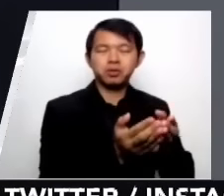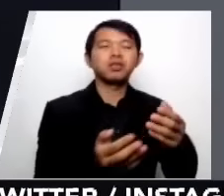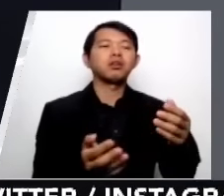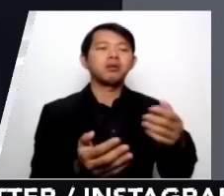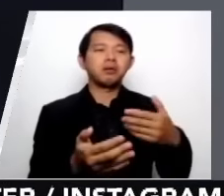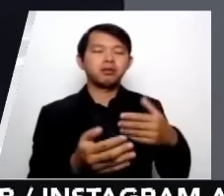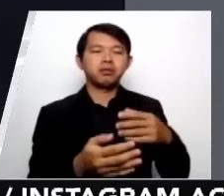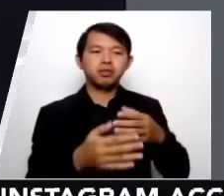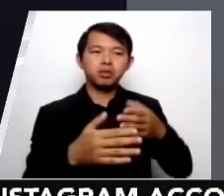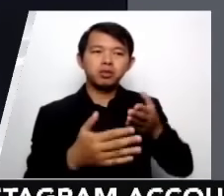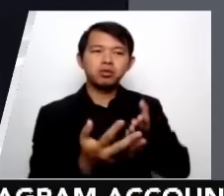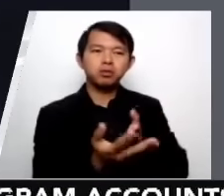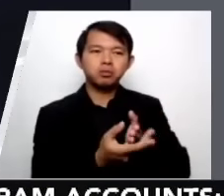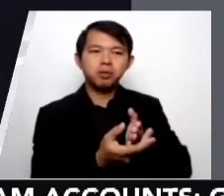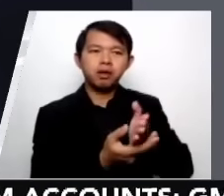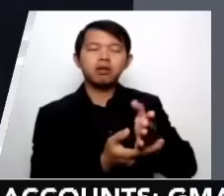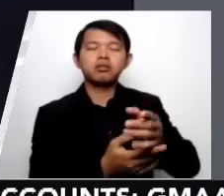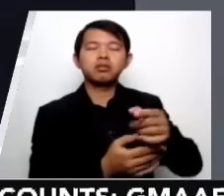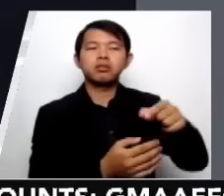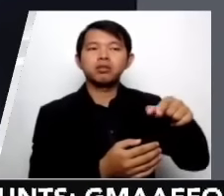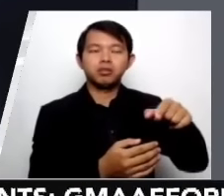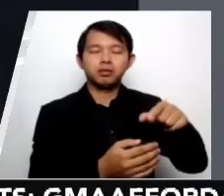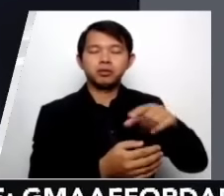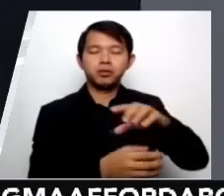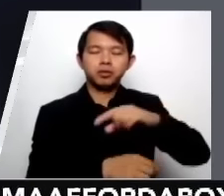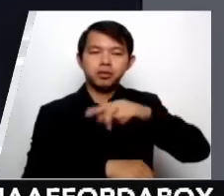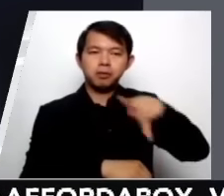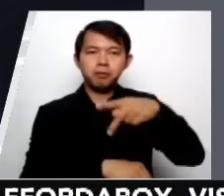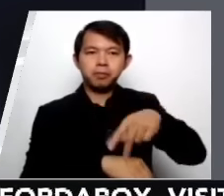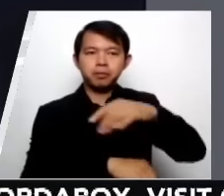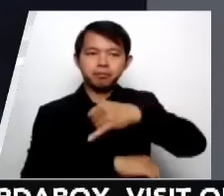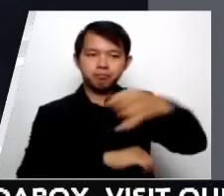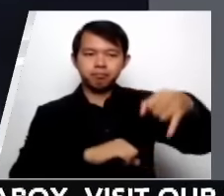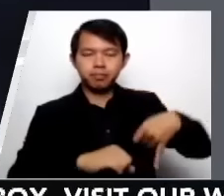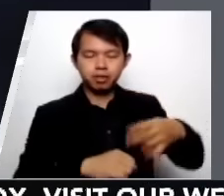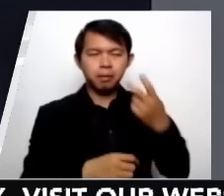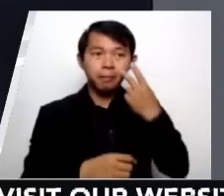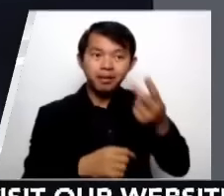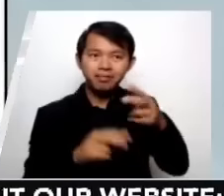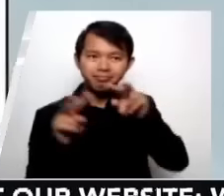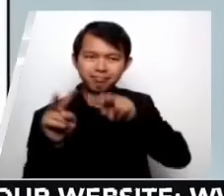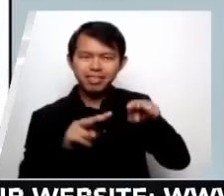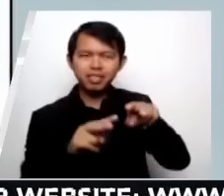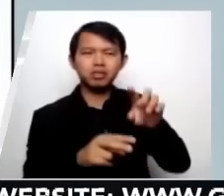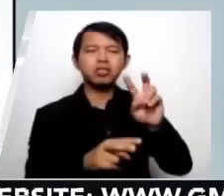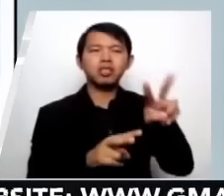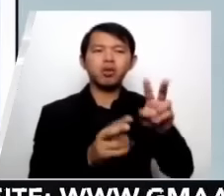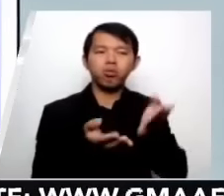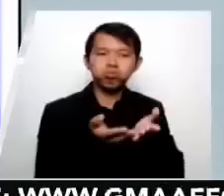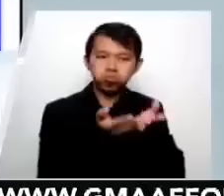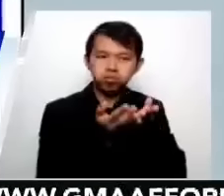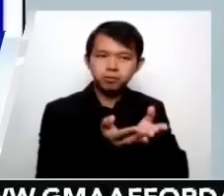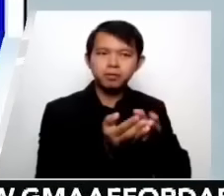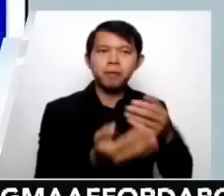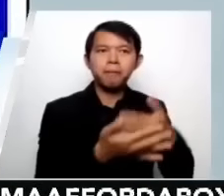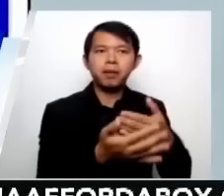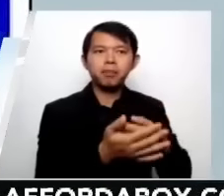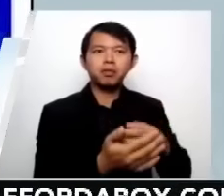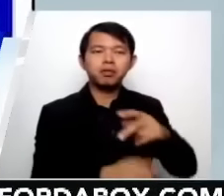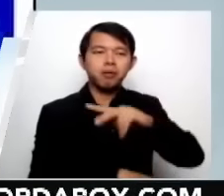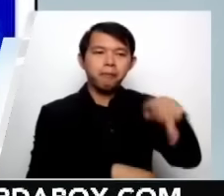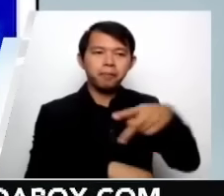American maritime expert, nakita ang dalawang survey ship na nakatambay malapit sa Philippine Rise. Ang Philippine Rise ay